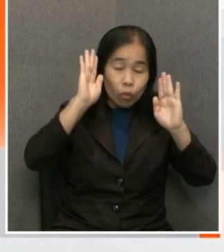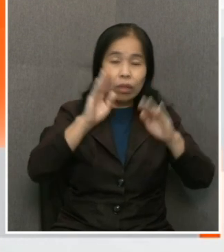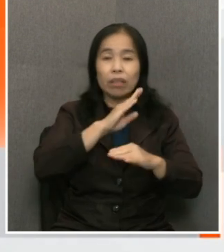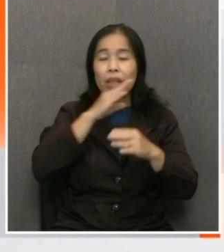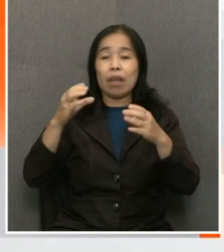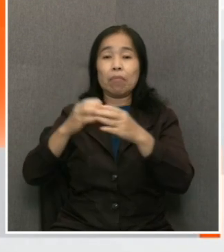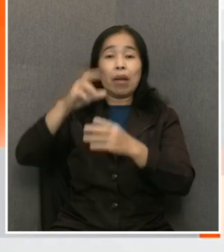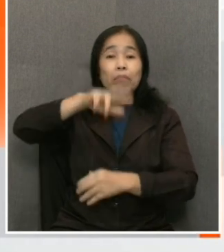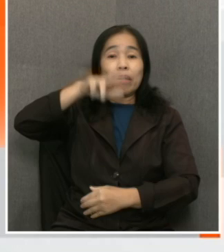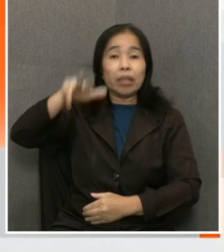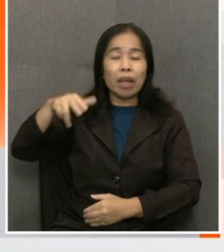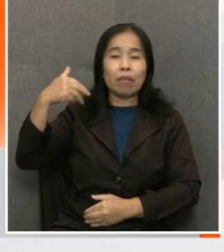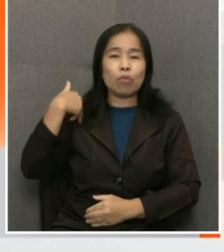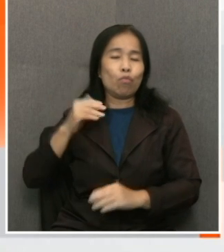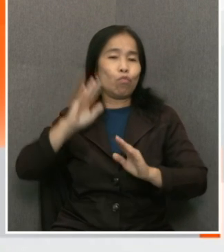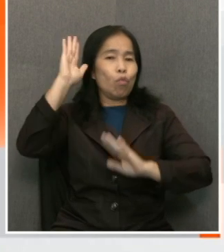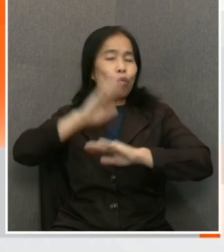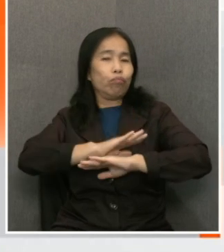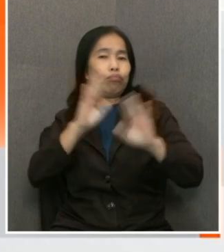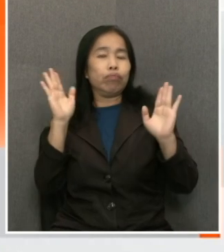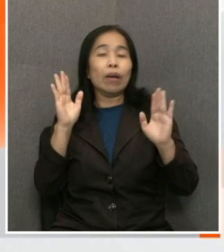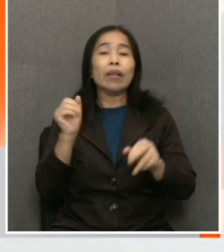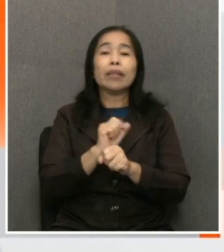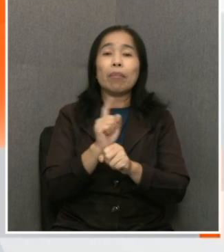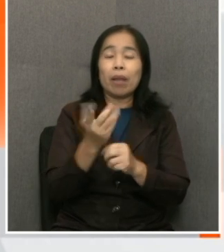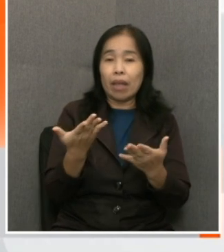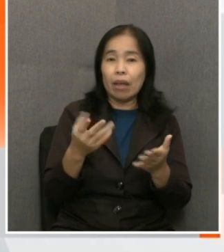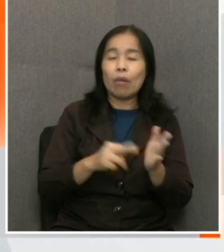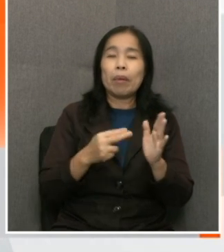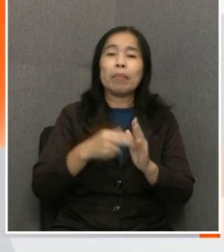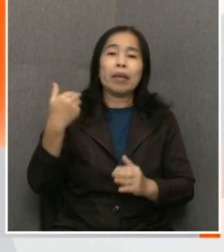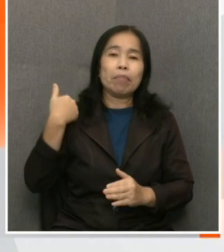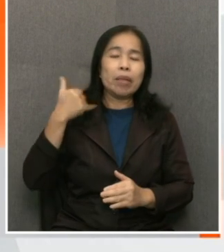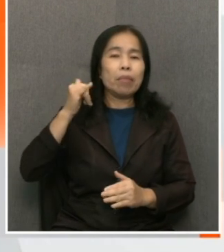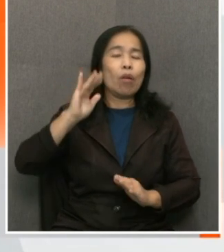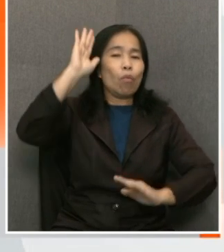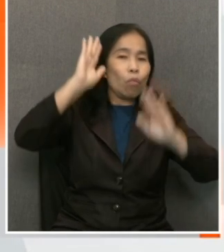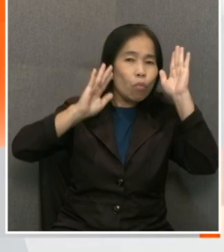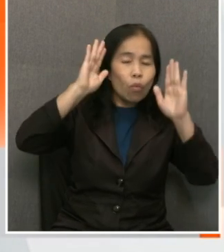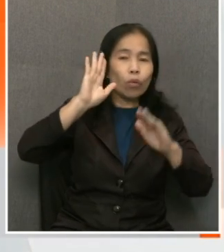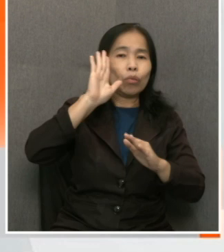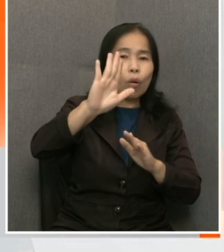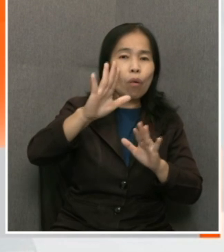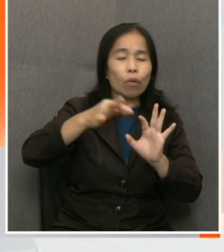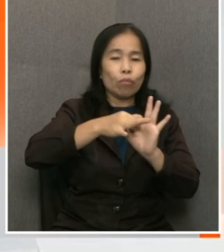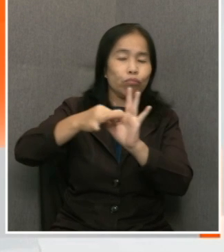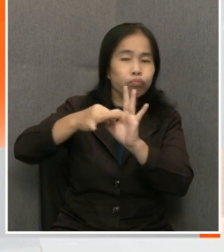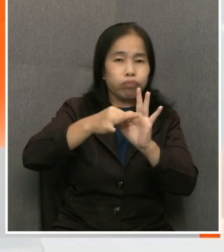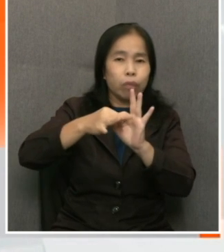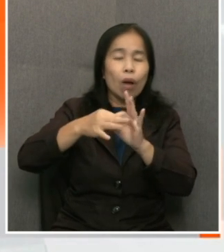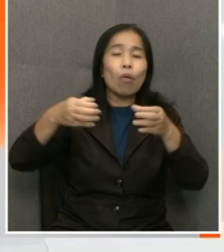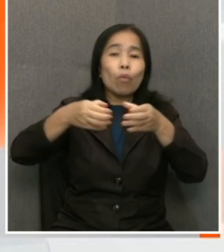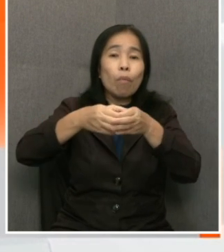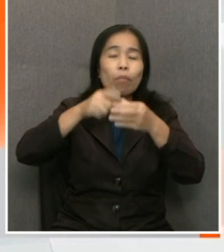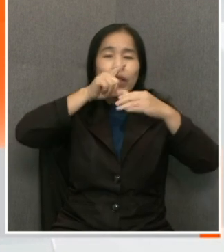เองจะเกิดฟรีโหวตภายในพรรคก็ดีนะครับหรือแม้กระทั่งการจะมีการโหวตมาจากทางขั้วรัฐบาลเดิมเนี่ยก็ดีนะ